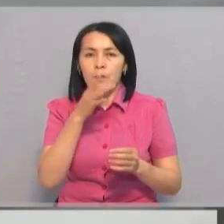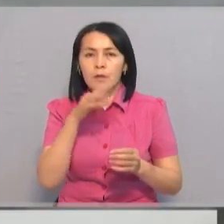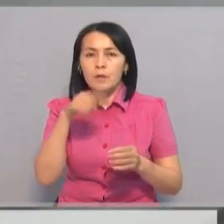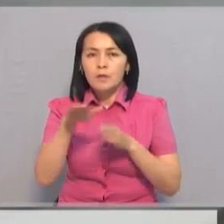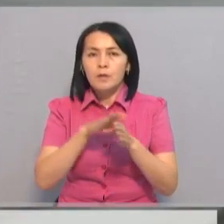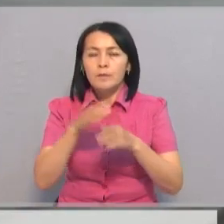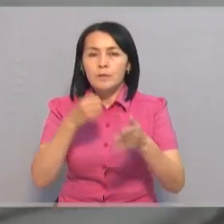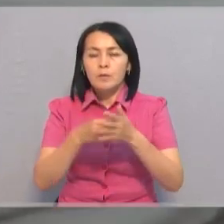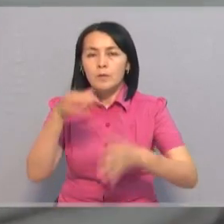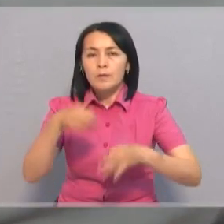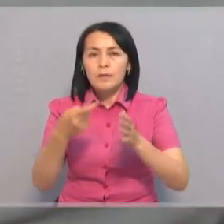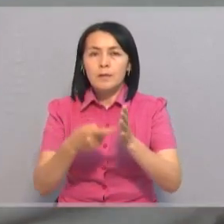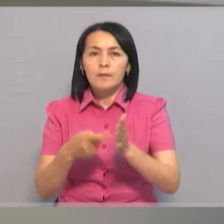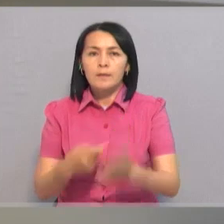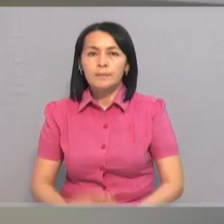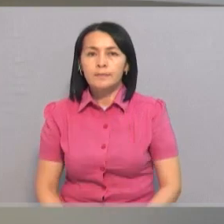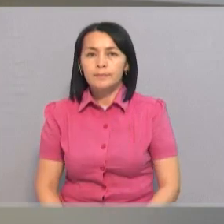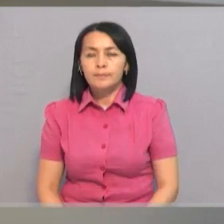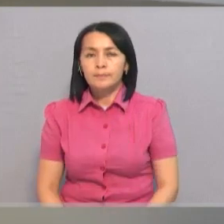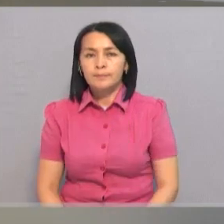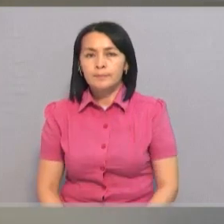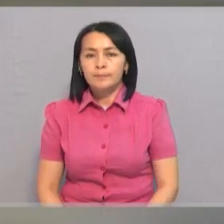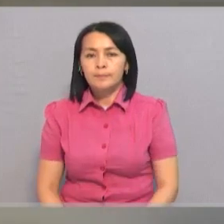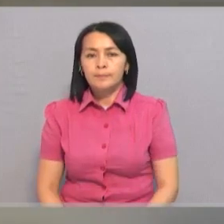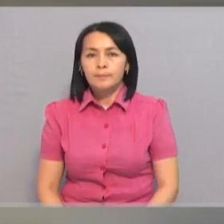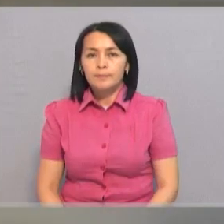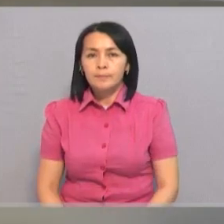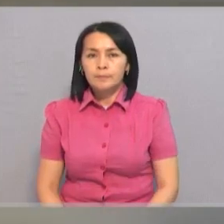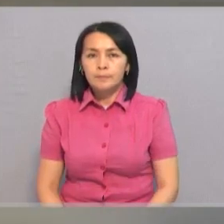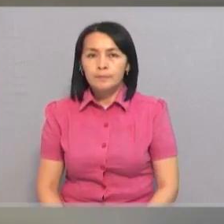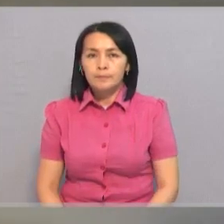время проводится досудебное расследование. Жанна Рапова, Асылбек Мансурхан, новости.